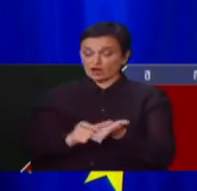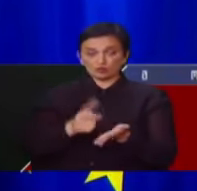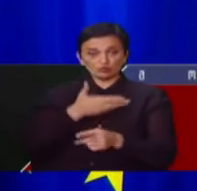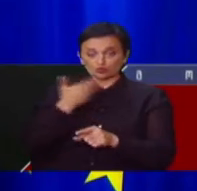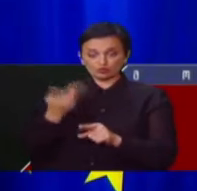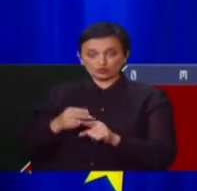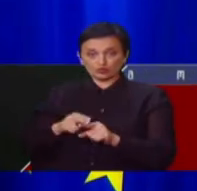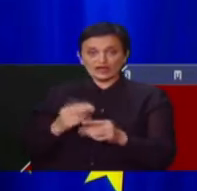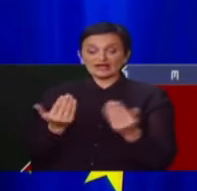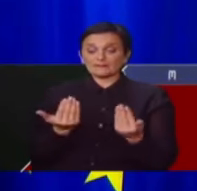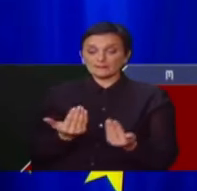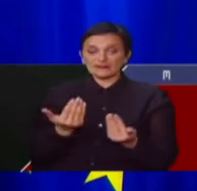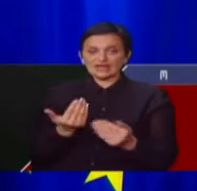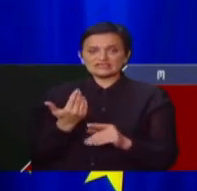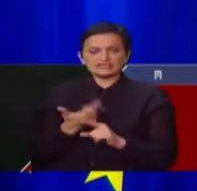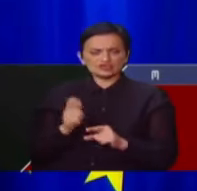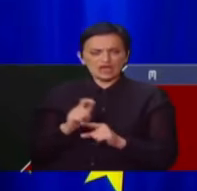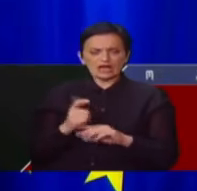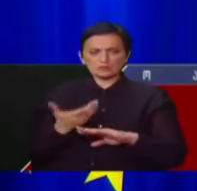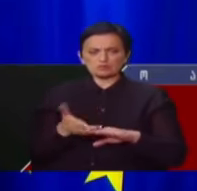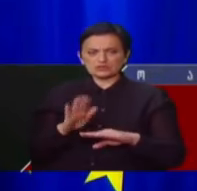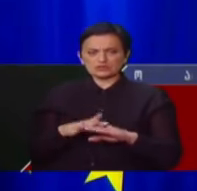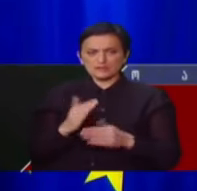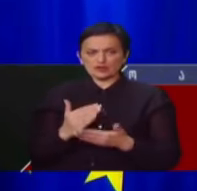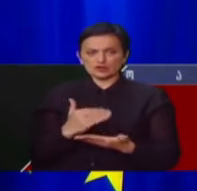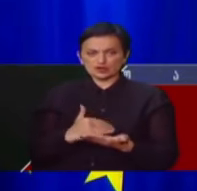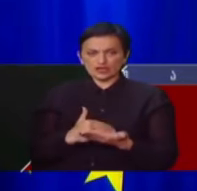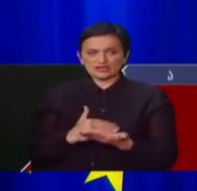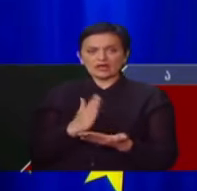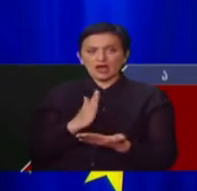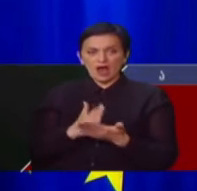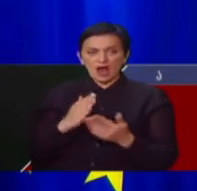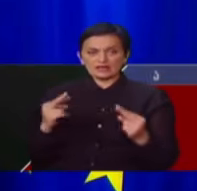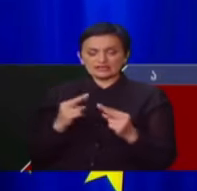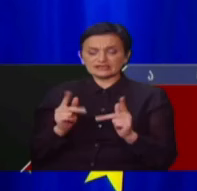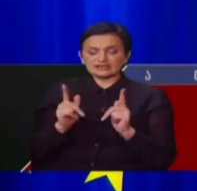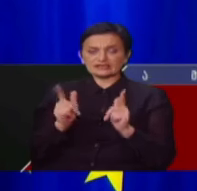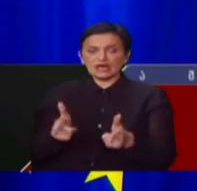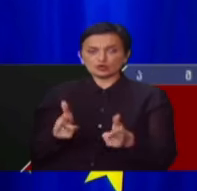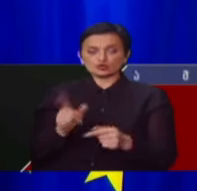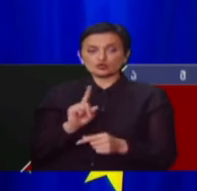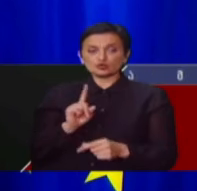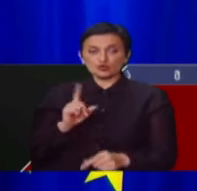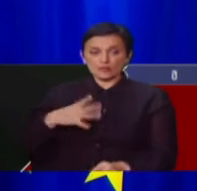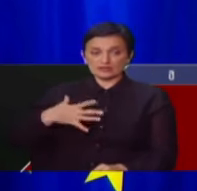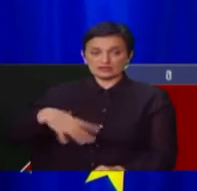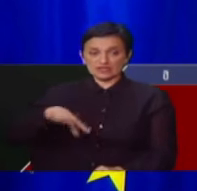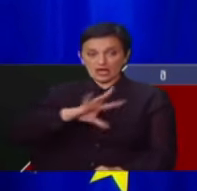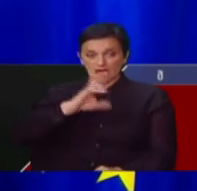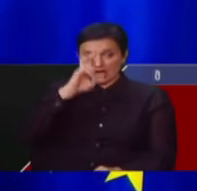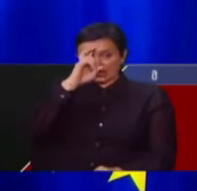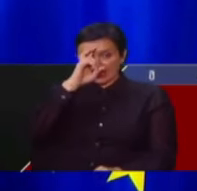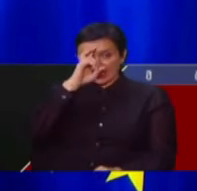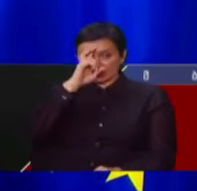დღეს დამდგარი ძალიან მძიმე შედეგი არის დასტური იმისა, რომ საქართველოს